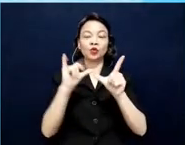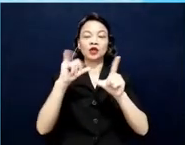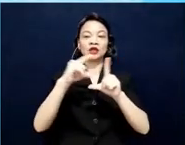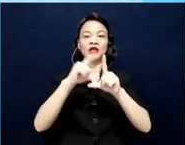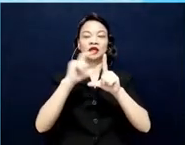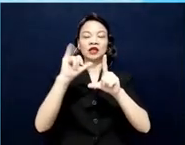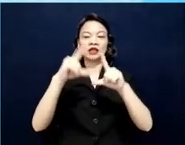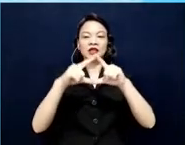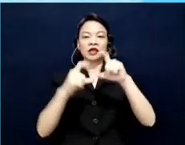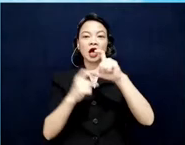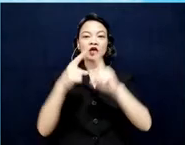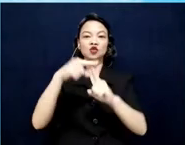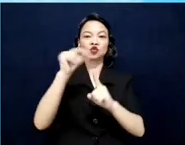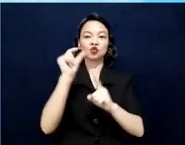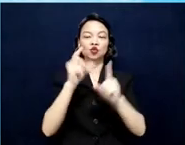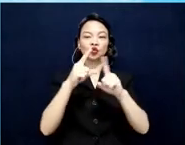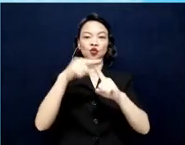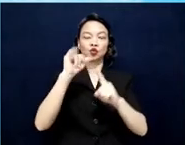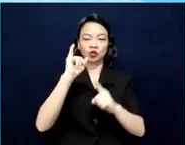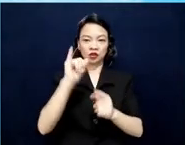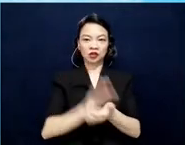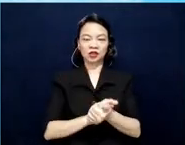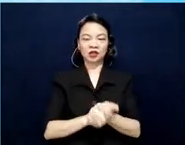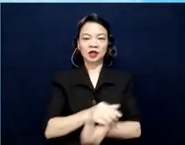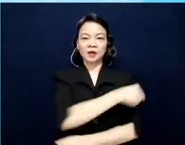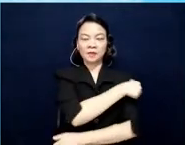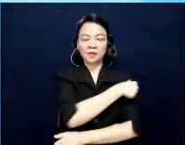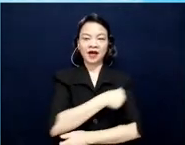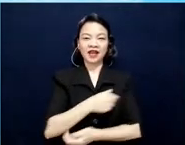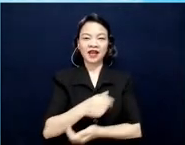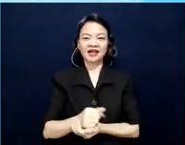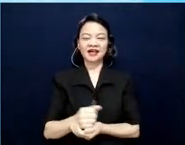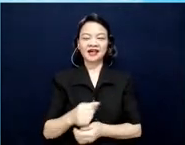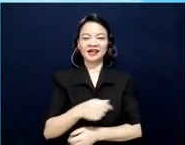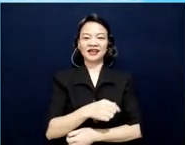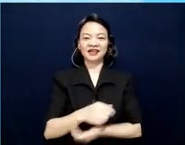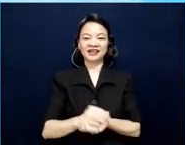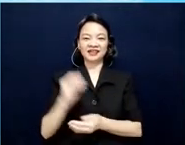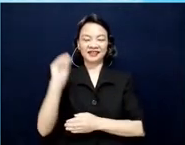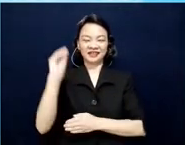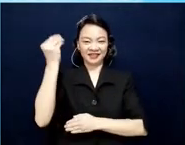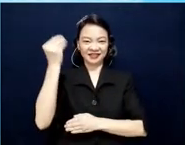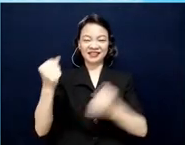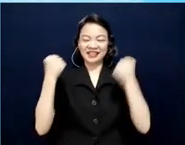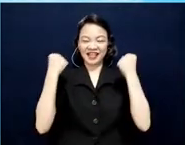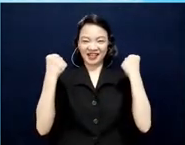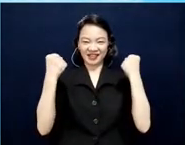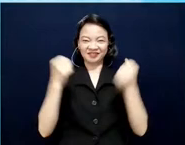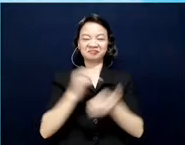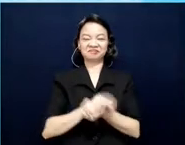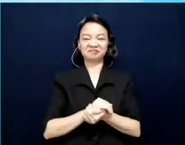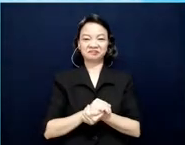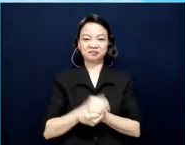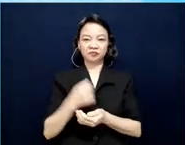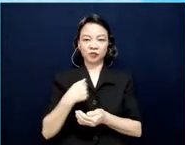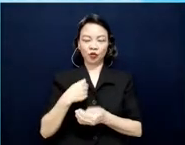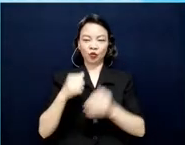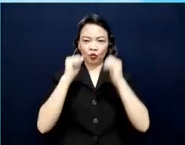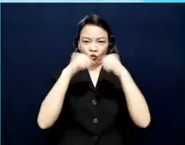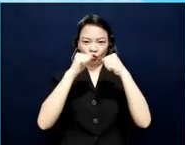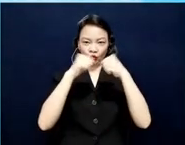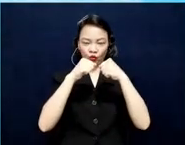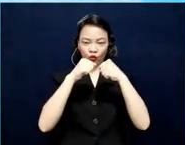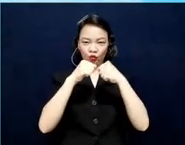Dinas Kesehatan. Ibu, nama kita sama nih nama belakangnya. Mudah-mudahan kita juga searah dan satu komitmen untuk